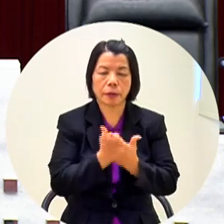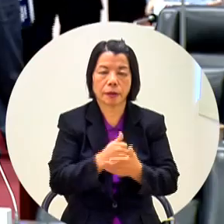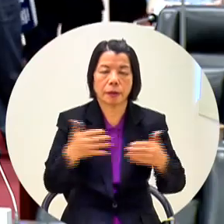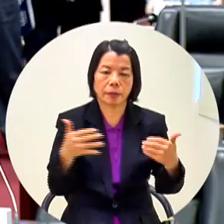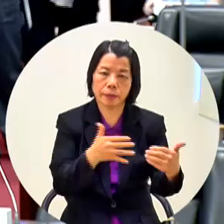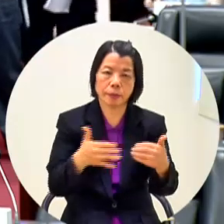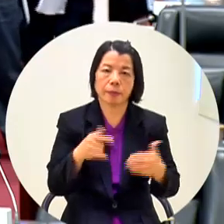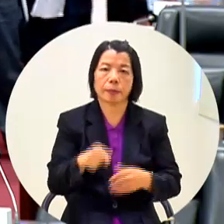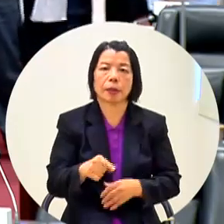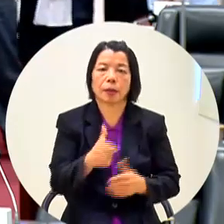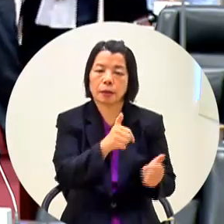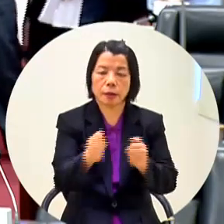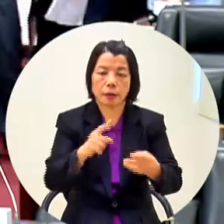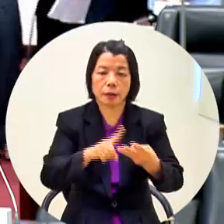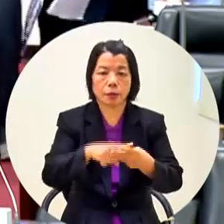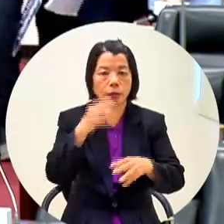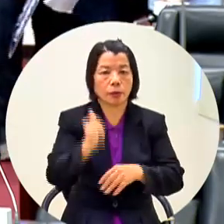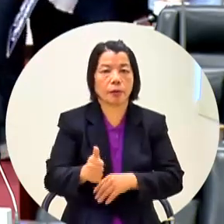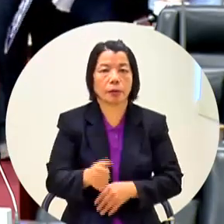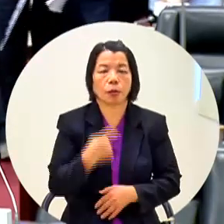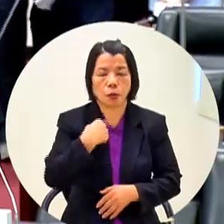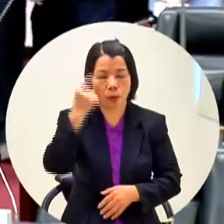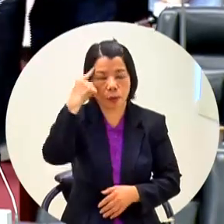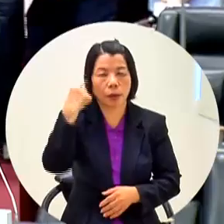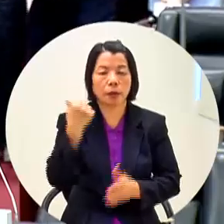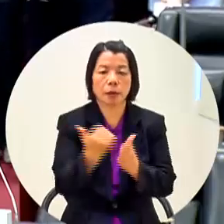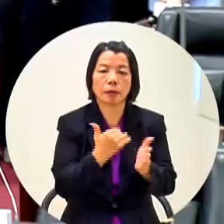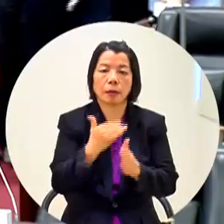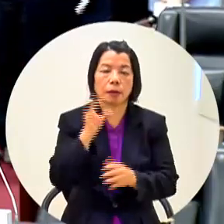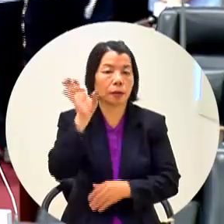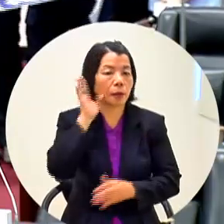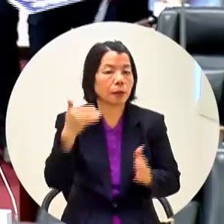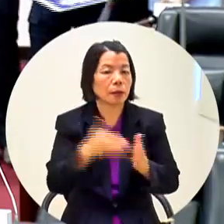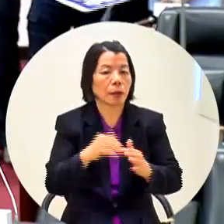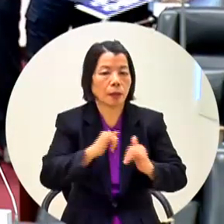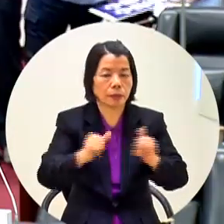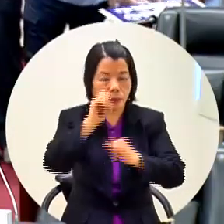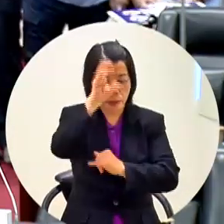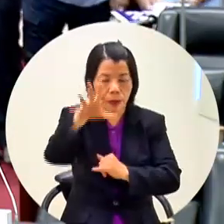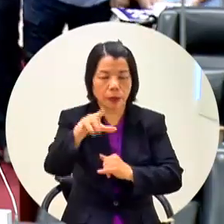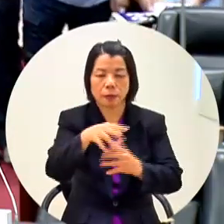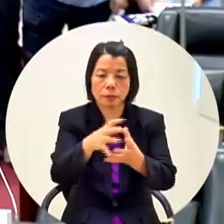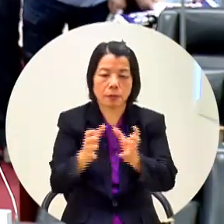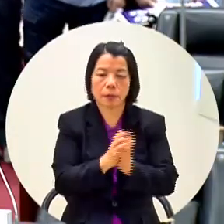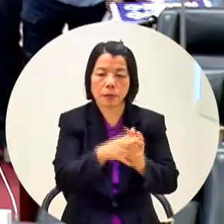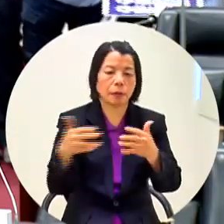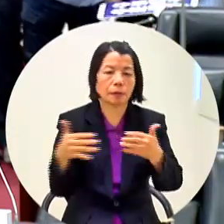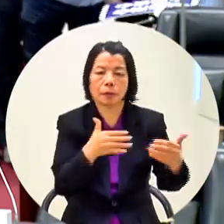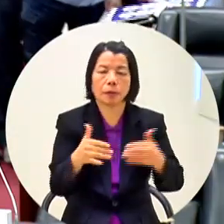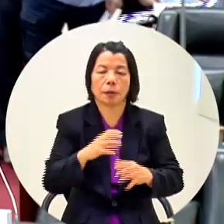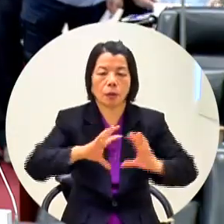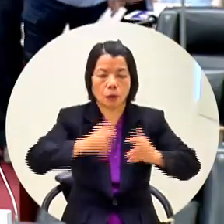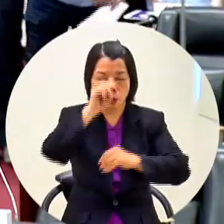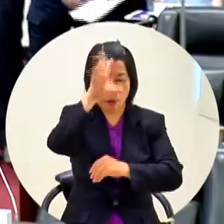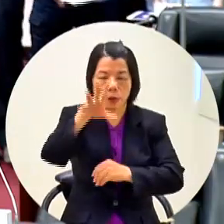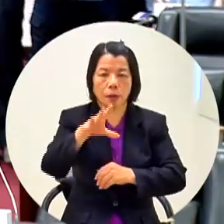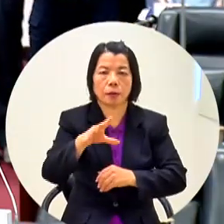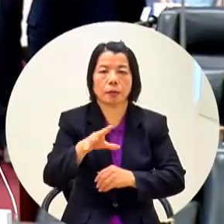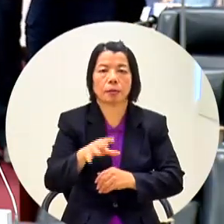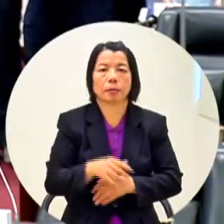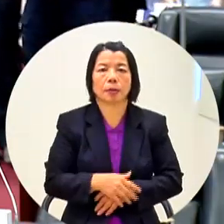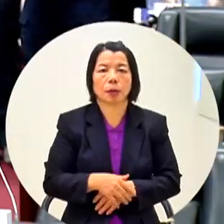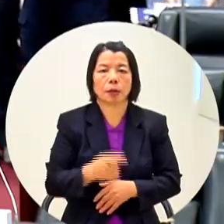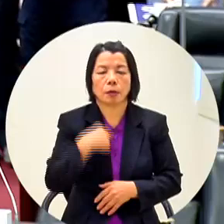谢谢哦，谢谢主席哦。我想刚刚听到民进党团的质询哦，我们国民党团哦，在这感